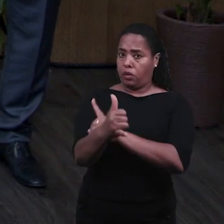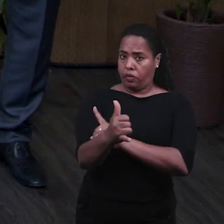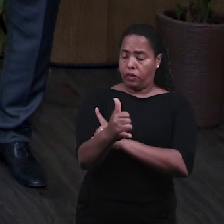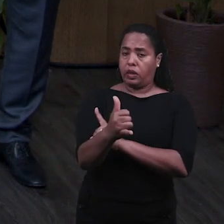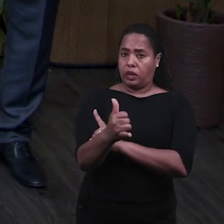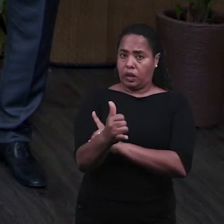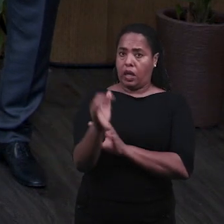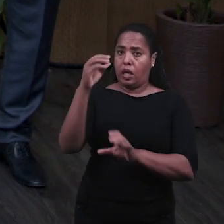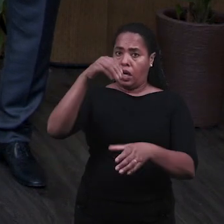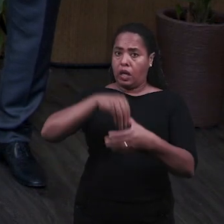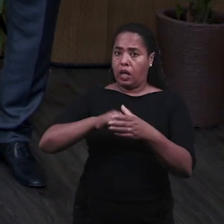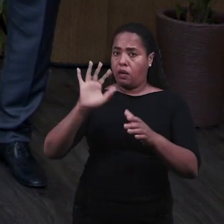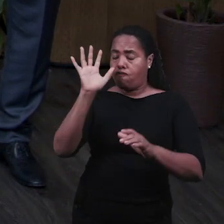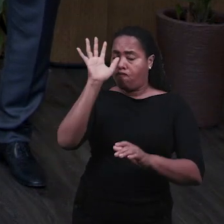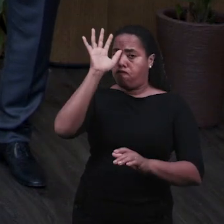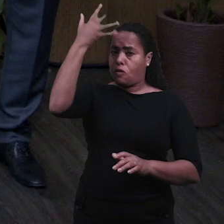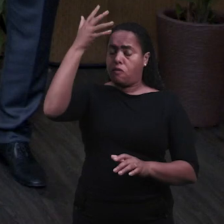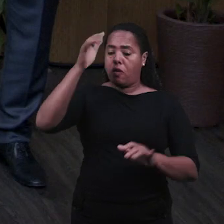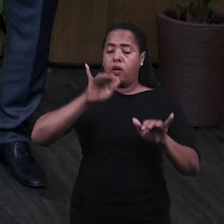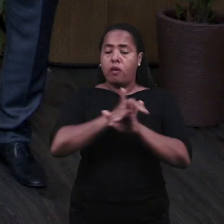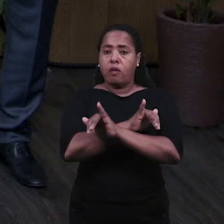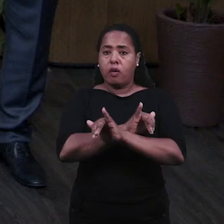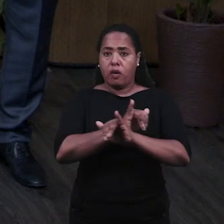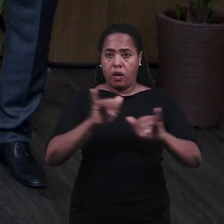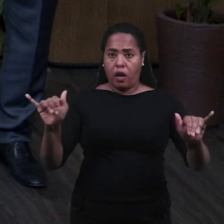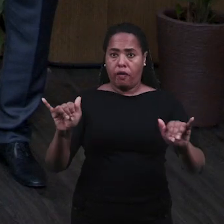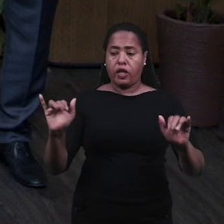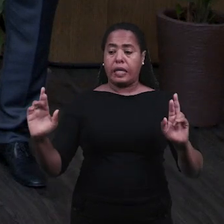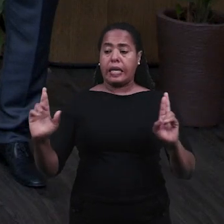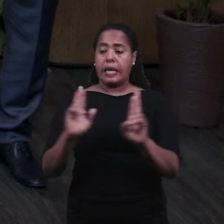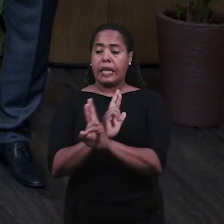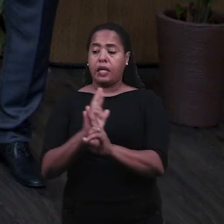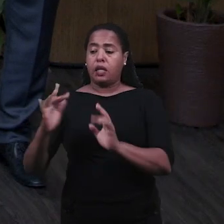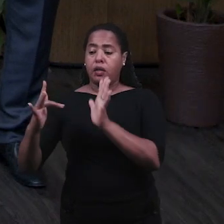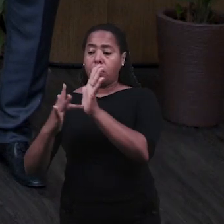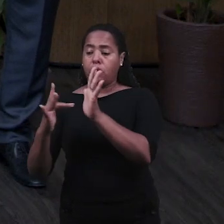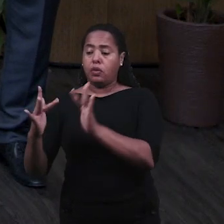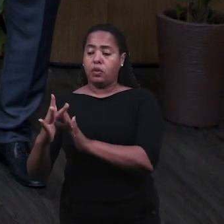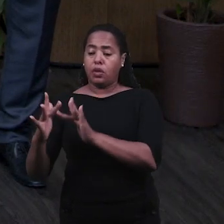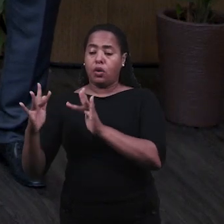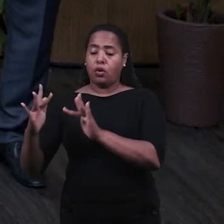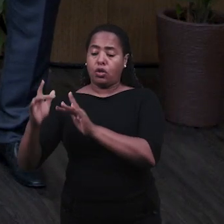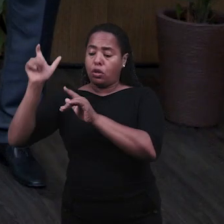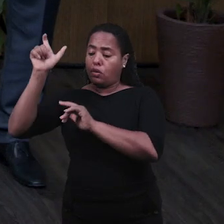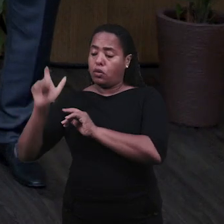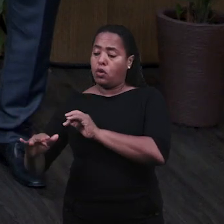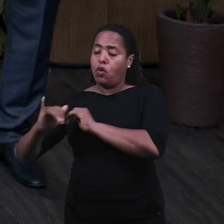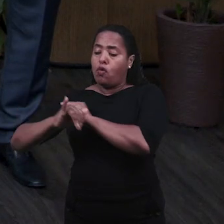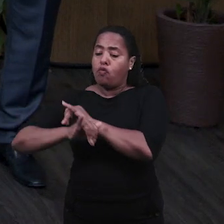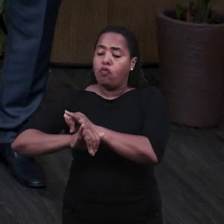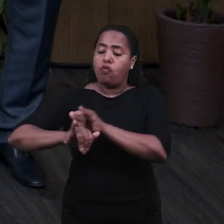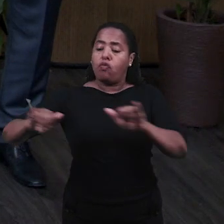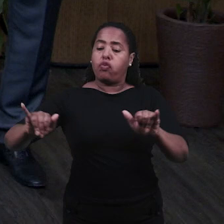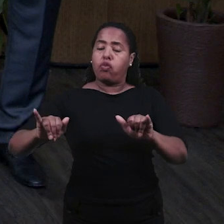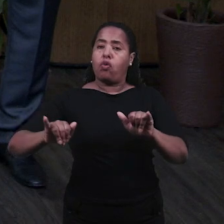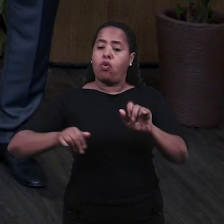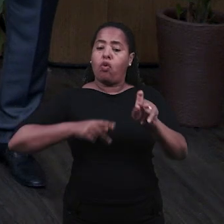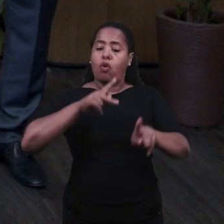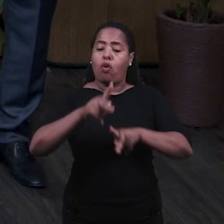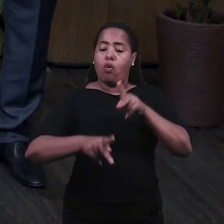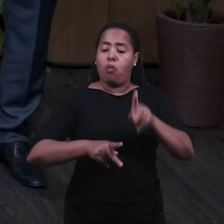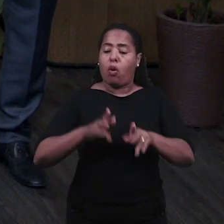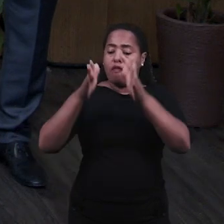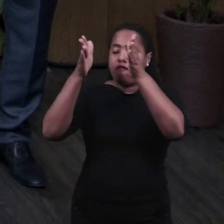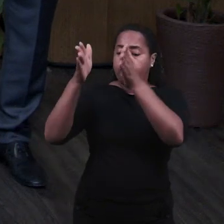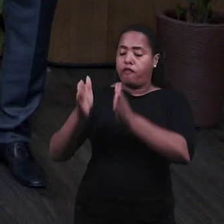est contenu dans les signes et avertissements dirigés au Seigneur Jésus, aux chrétiens,